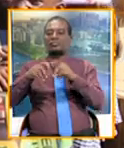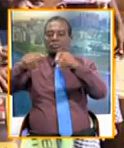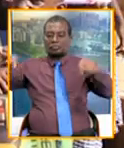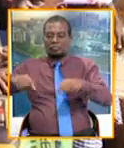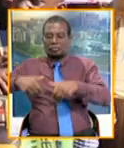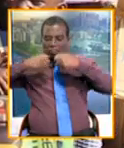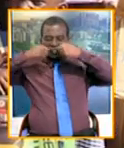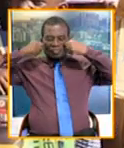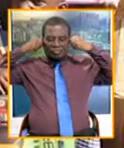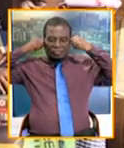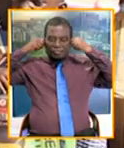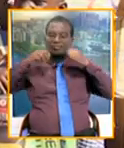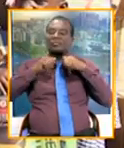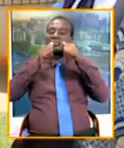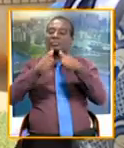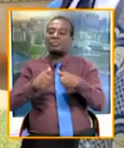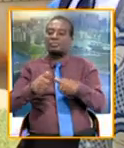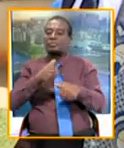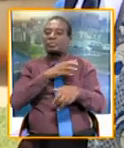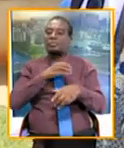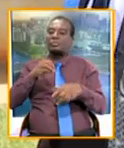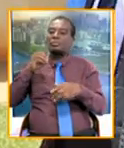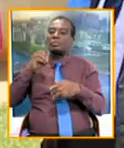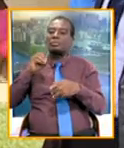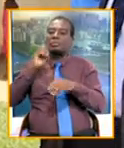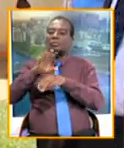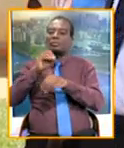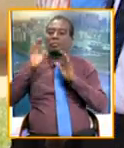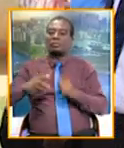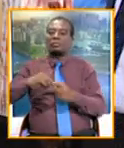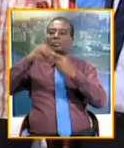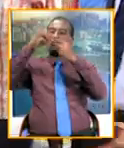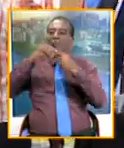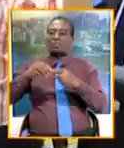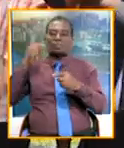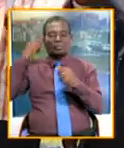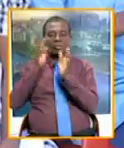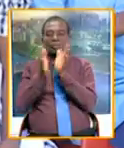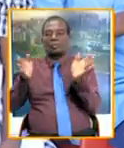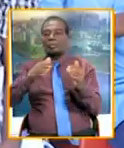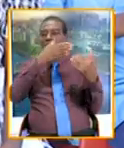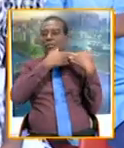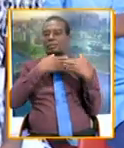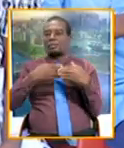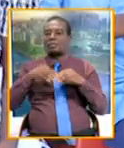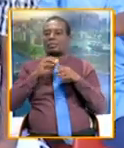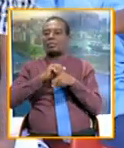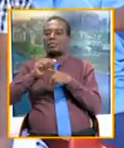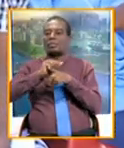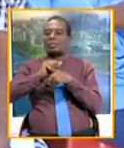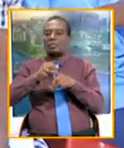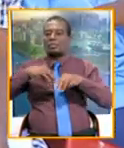d'eau minérale. Un don d'Abrahaman Sissoko, conseiller spécial du secrétaire d'État chargé des affaires maritimes, par